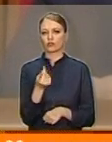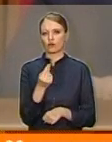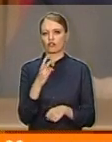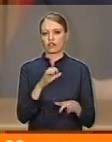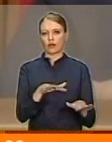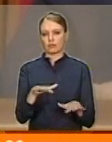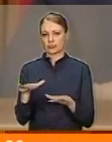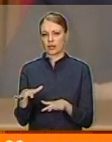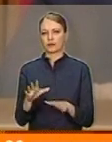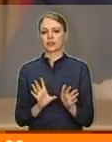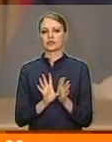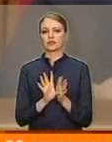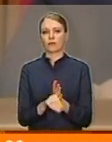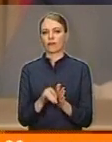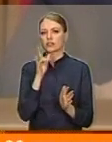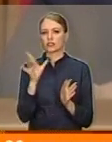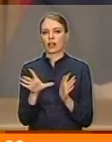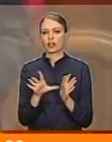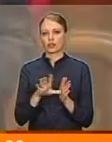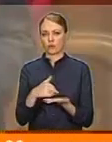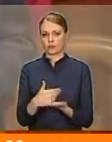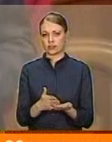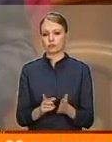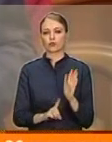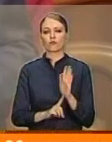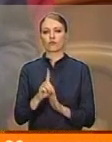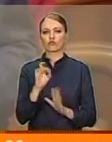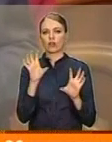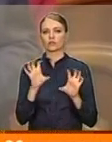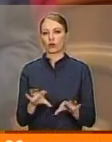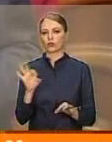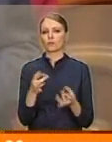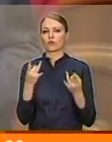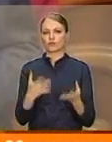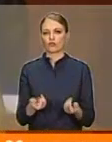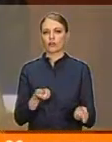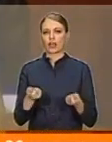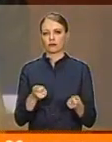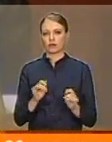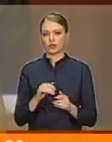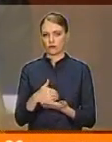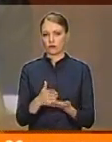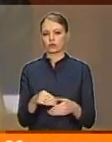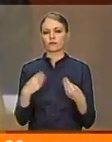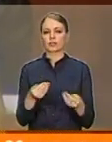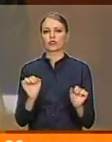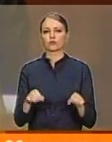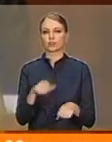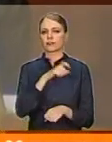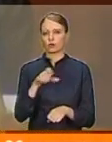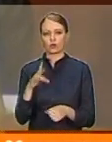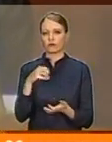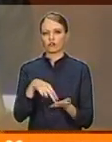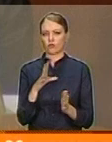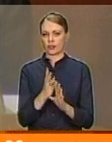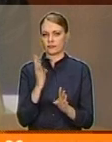на місця, запровадження електронних сервісів. Починають із закону про спрощення адмінпослуг. Дасть можливість людям не